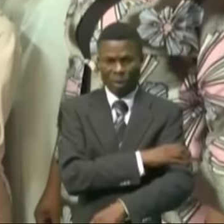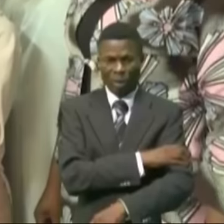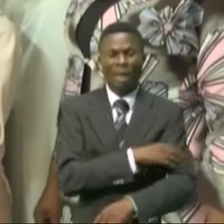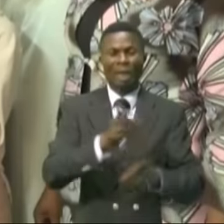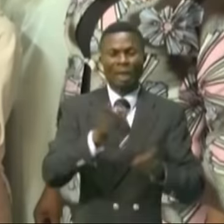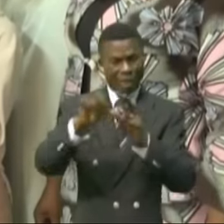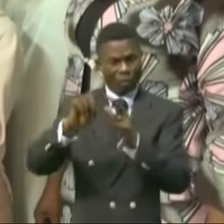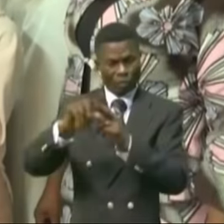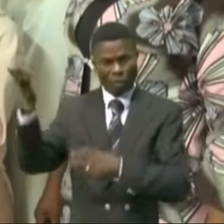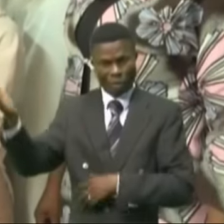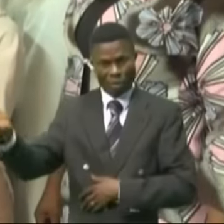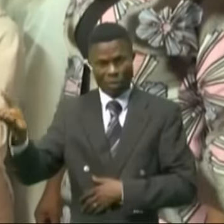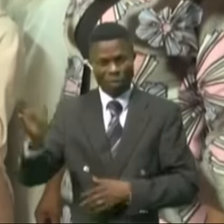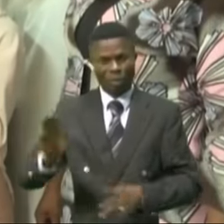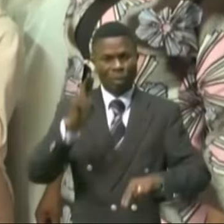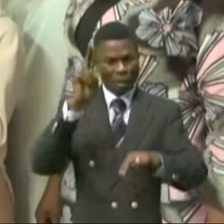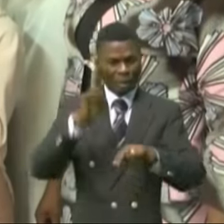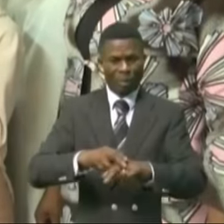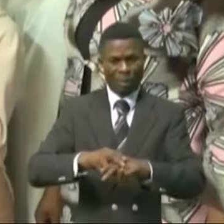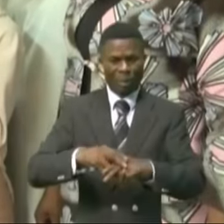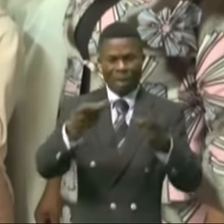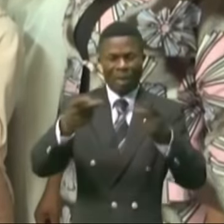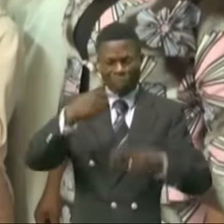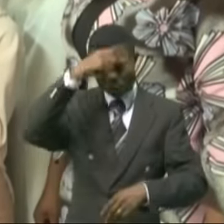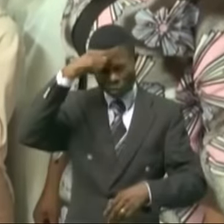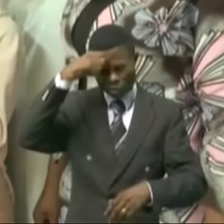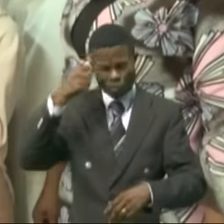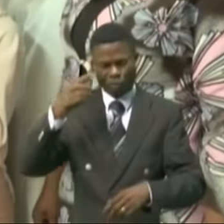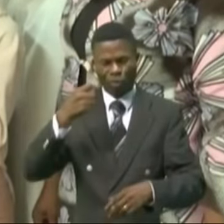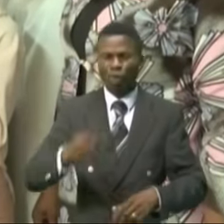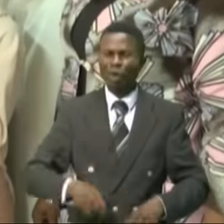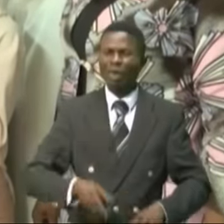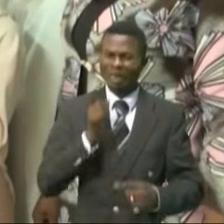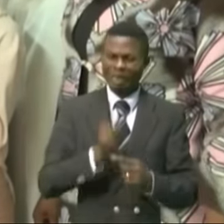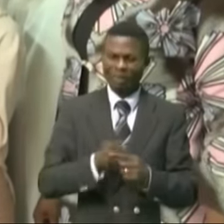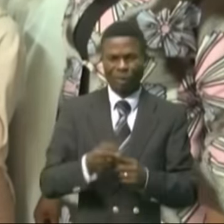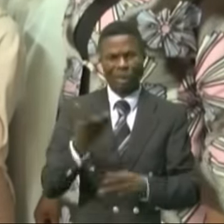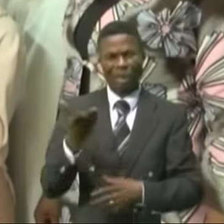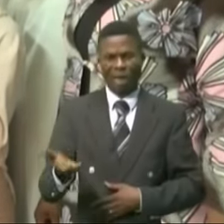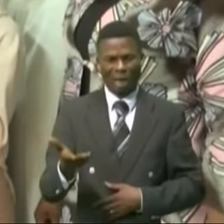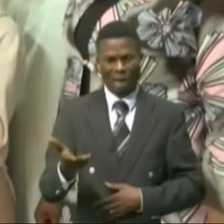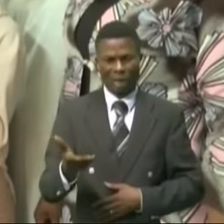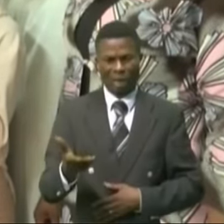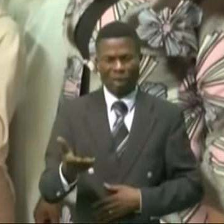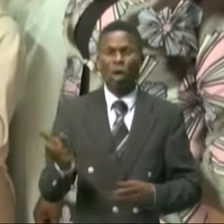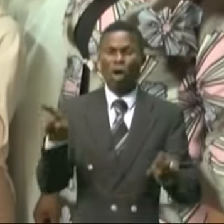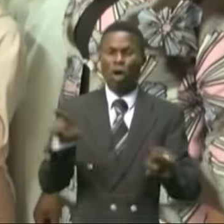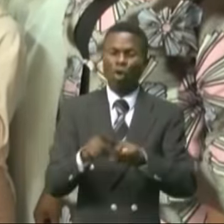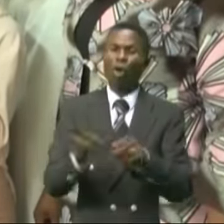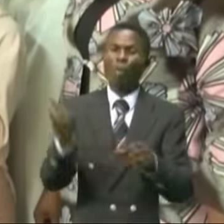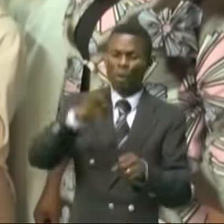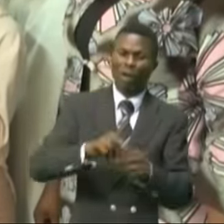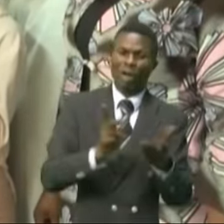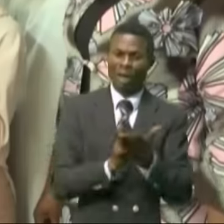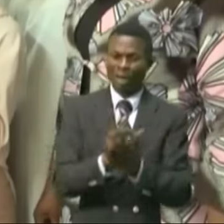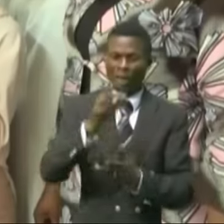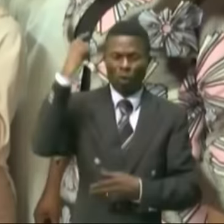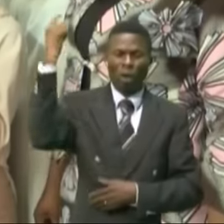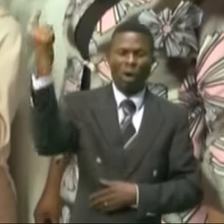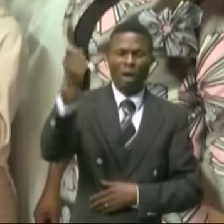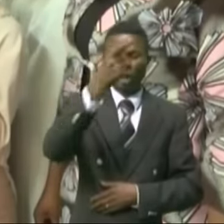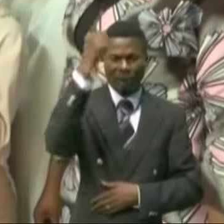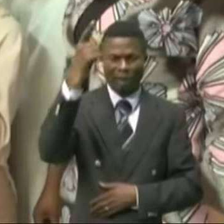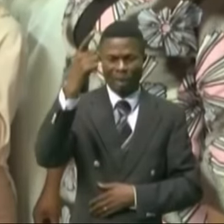déplacée, vivant déjà dans la précarité et la vulnérabilité, est une violation du droit